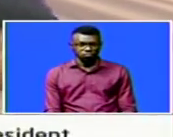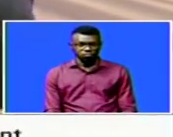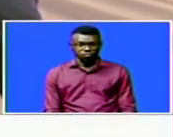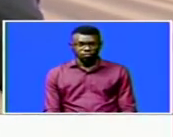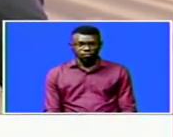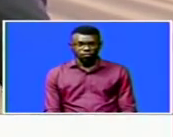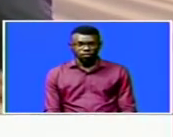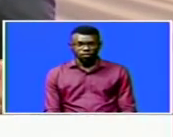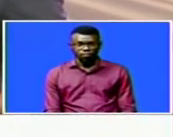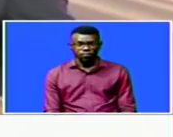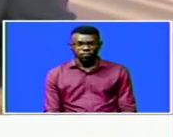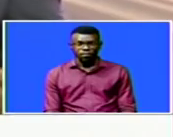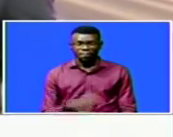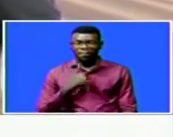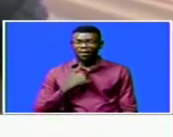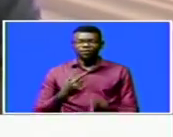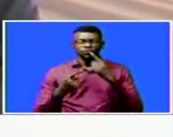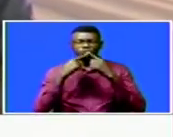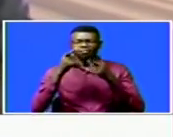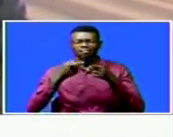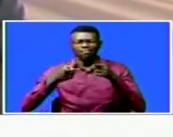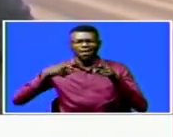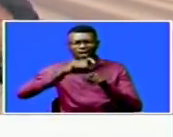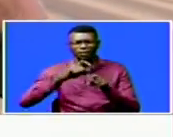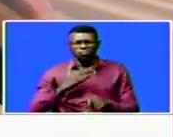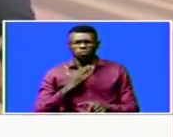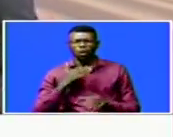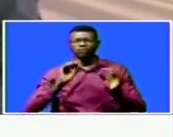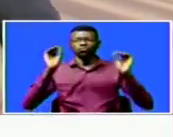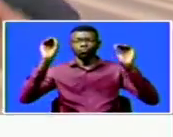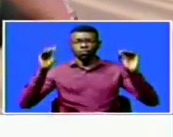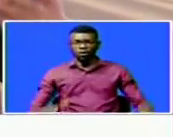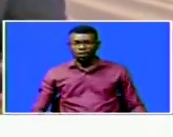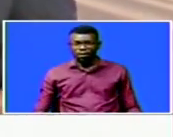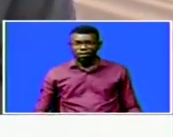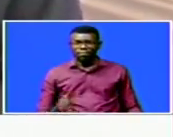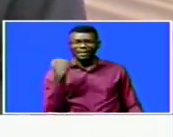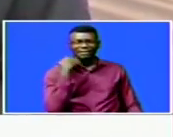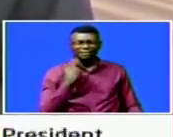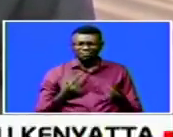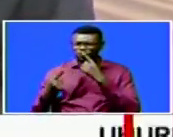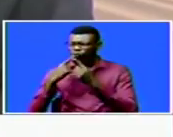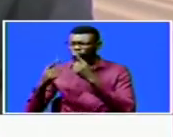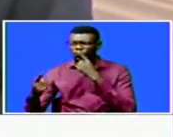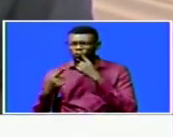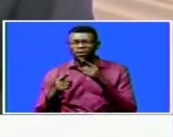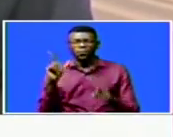Na sitaki niongeze zaidi ya yale ambaye tayari tulisema jana